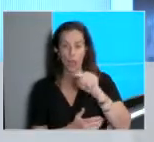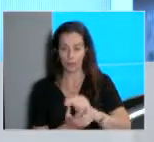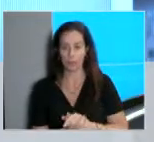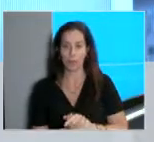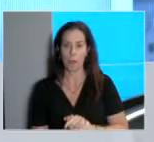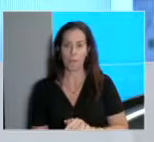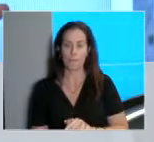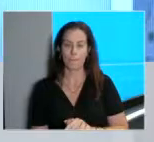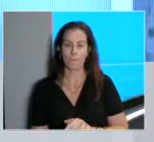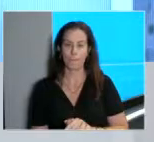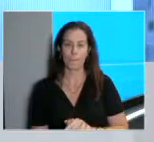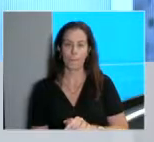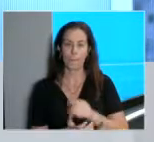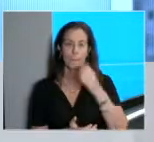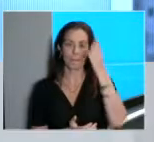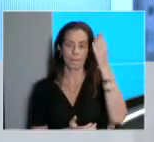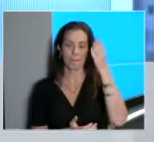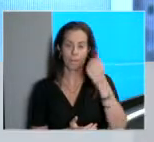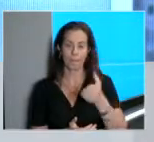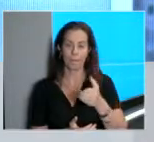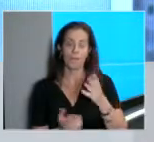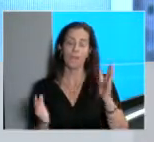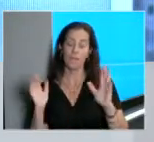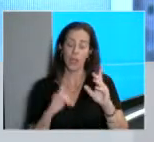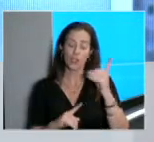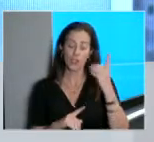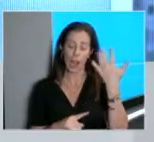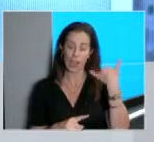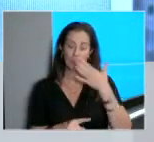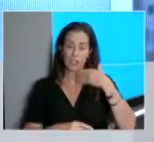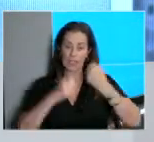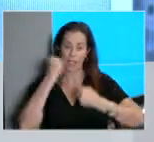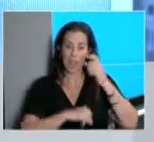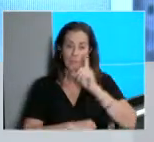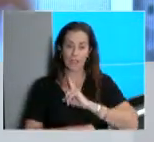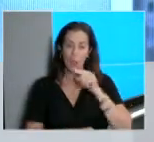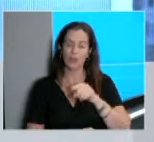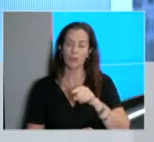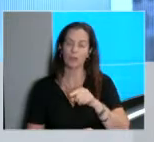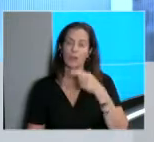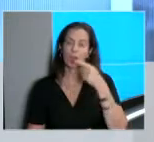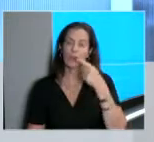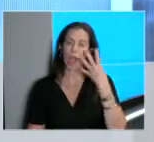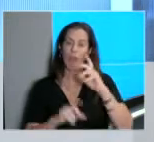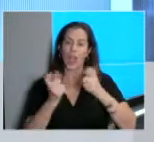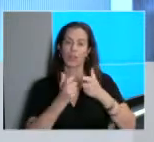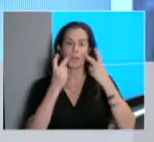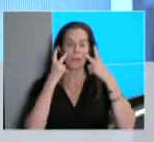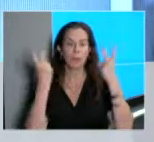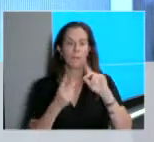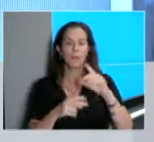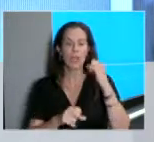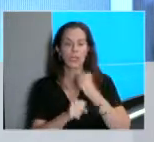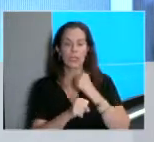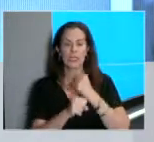לאונליין שלהם, והידיעה שהייתה המרכזית עוד לפני התקיפה הישראלית והסיכול, לפחות ארבעה עצורים במצוד אחר